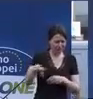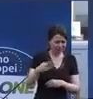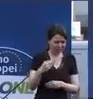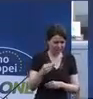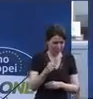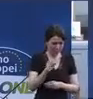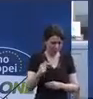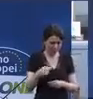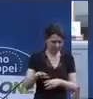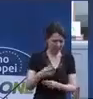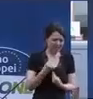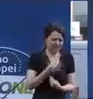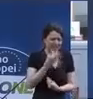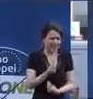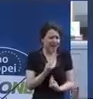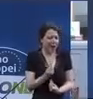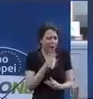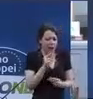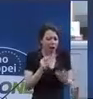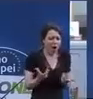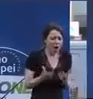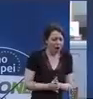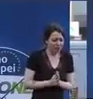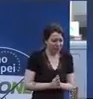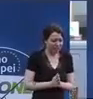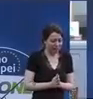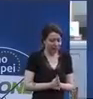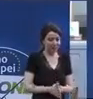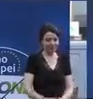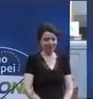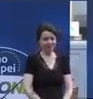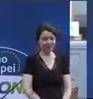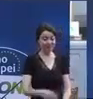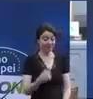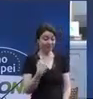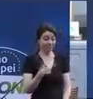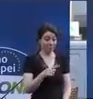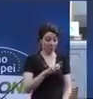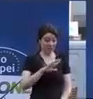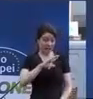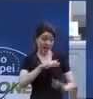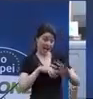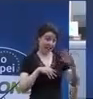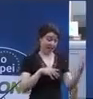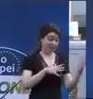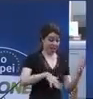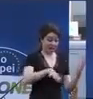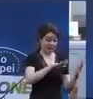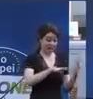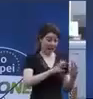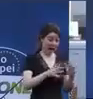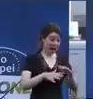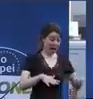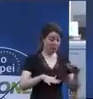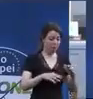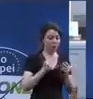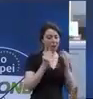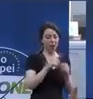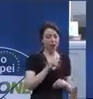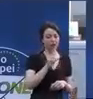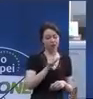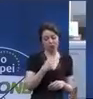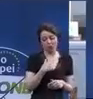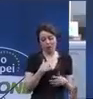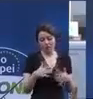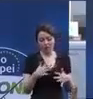Boot Ma qual è Ma di cosa stai parlando e dall'altro lato nell'altro campo la meloni Io ho